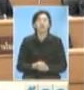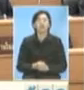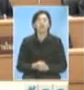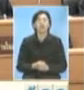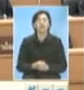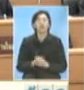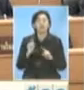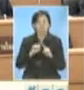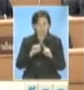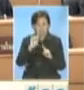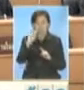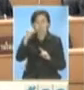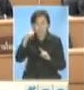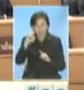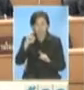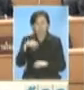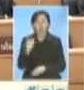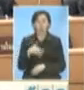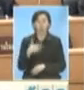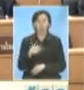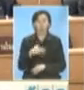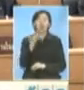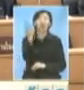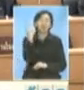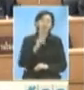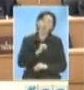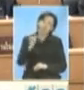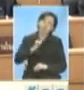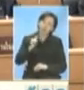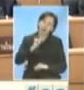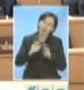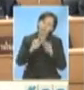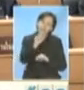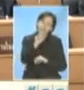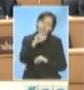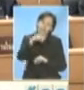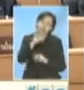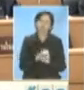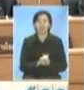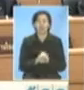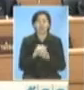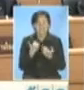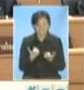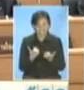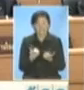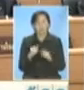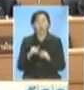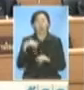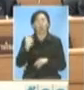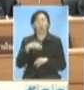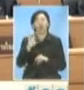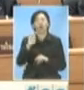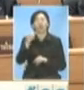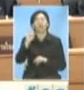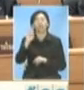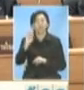110ครั้งครับจากปกติก็ประมาณ20กว่าครั้งผมก็ไม่แน่ใจว่านี่เป็นอีก